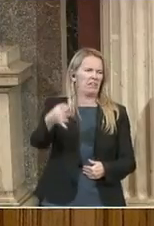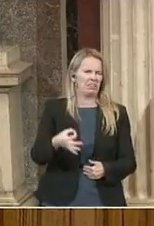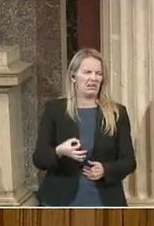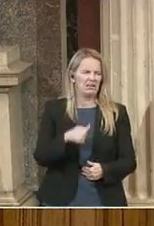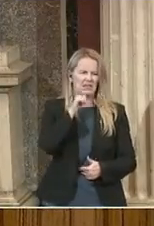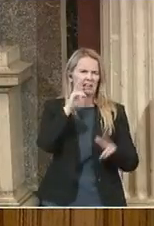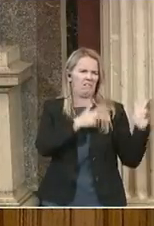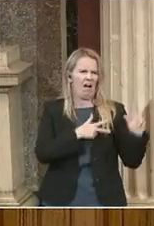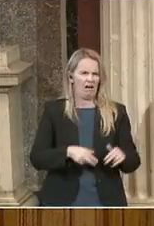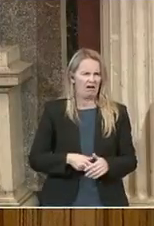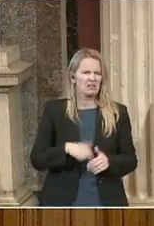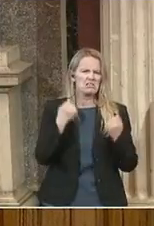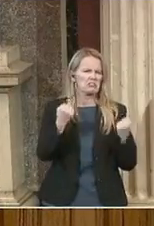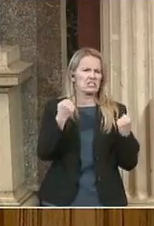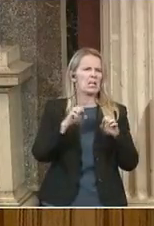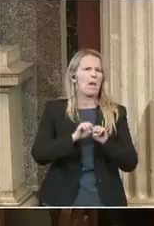Medien